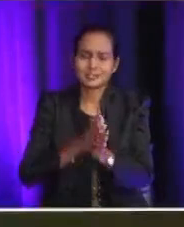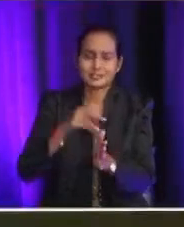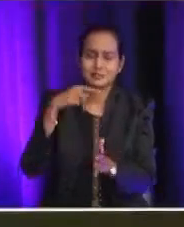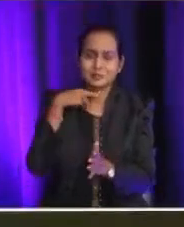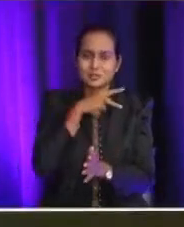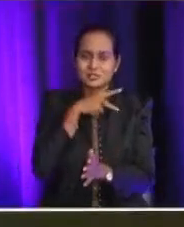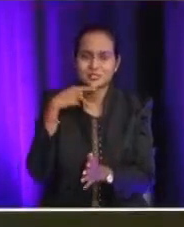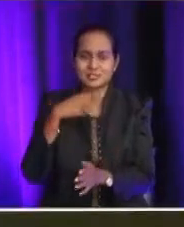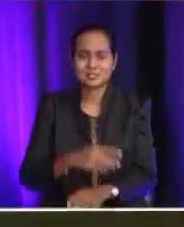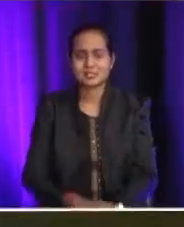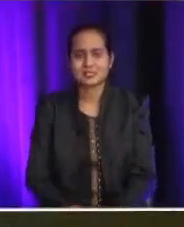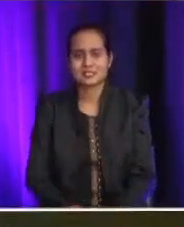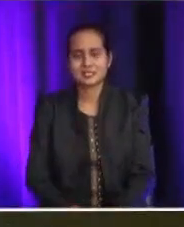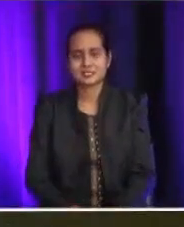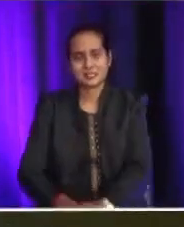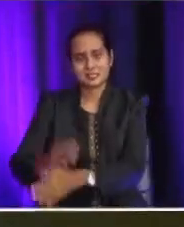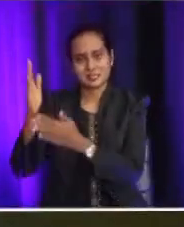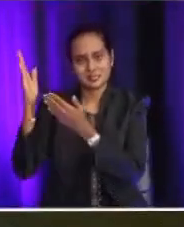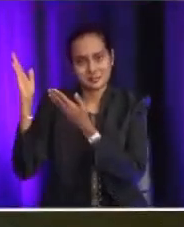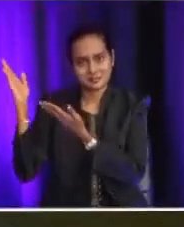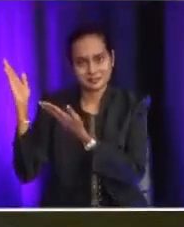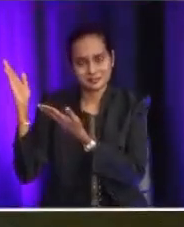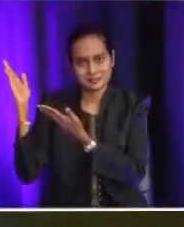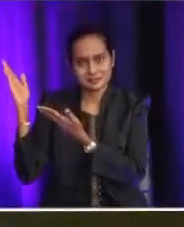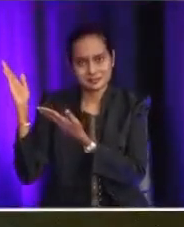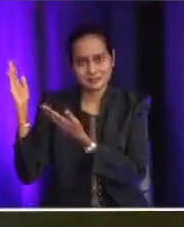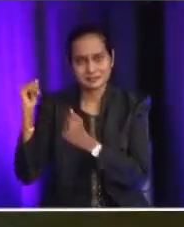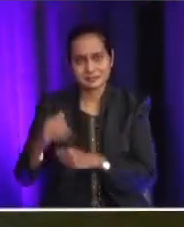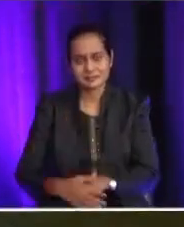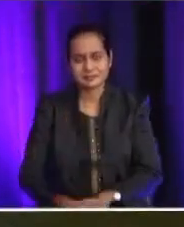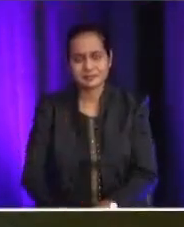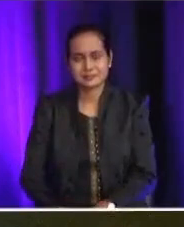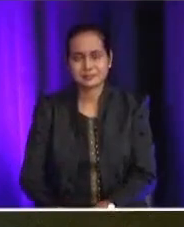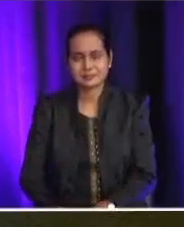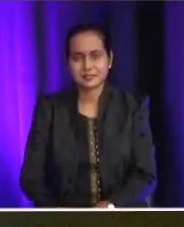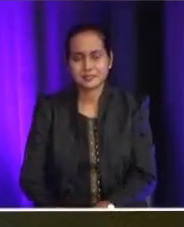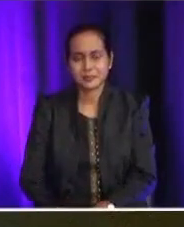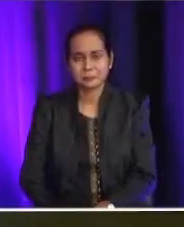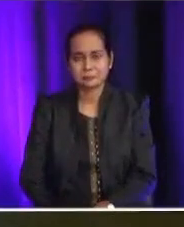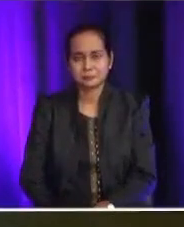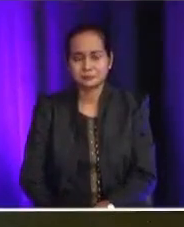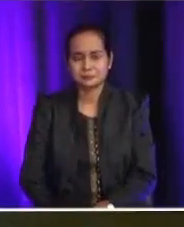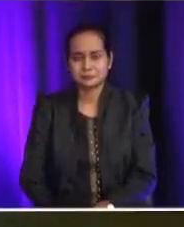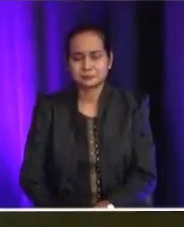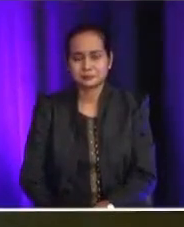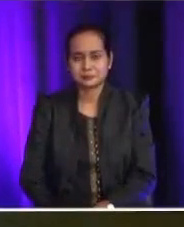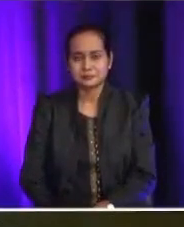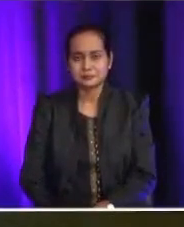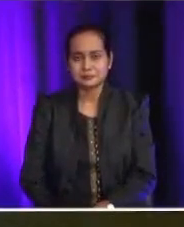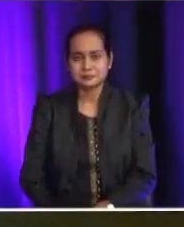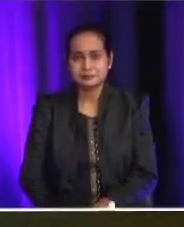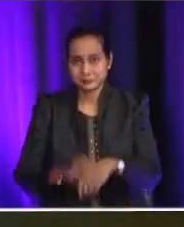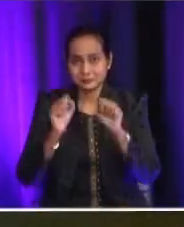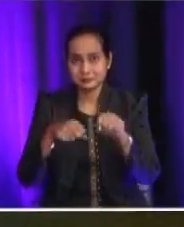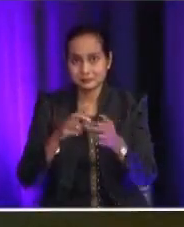Ada cikgu. Tengok, Amna telah menulis dalam bentuk puisi. Okey, boleh